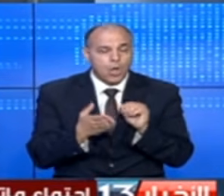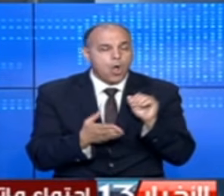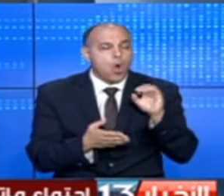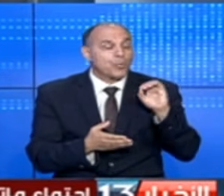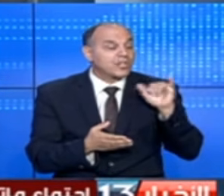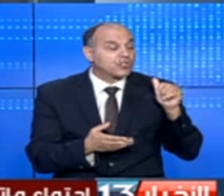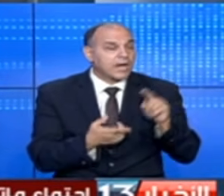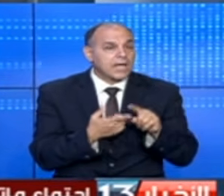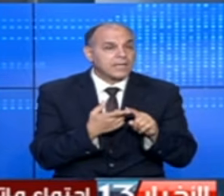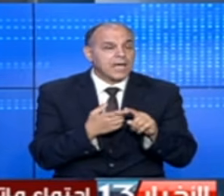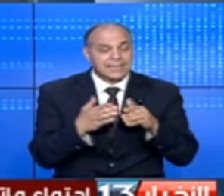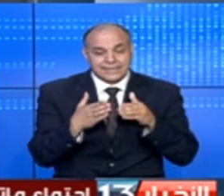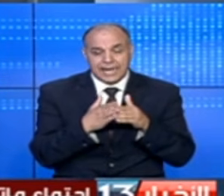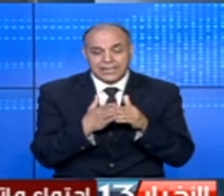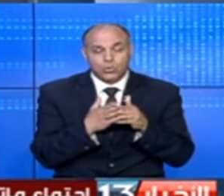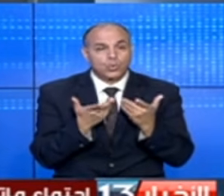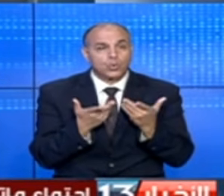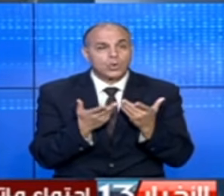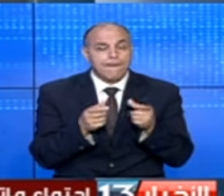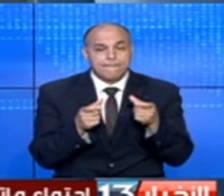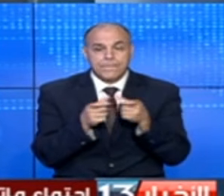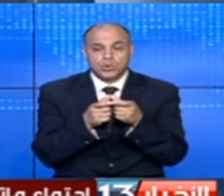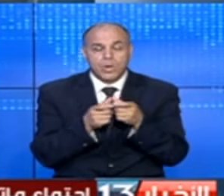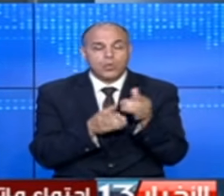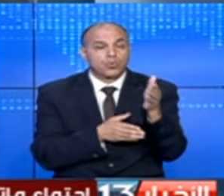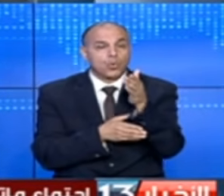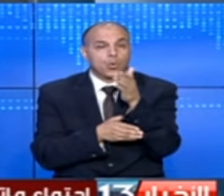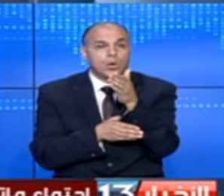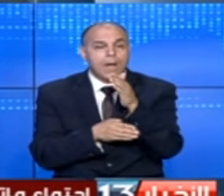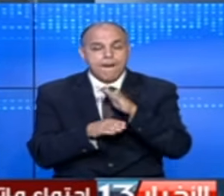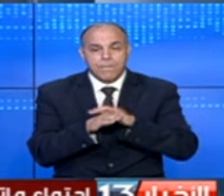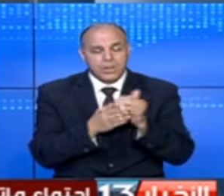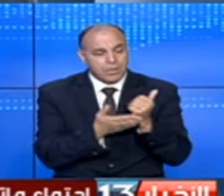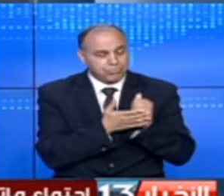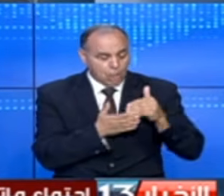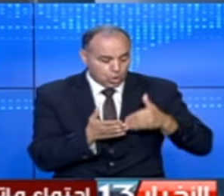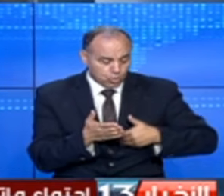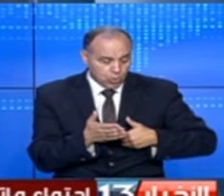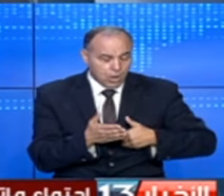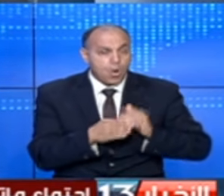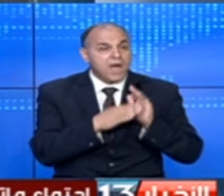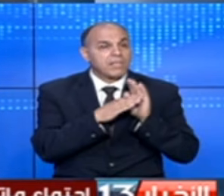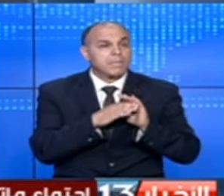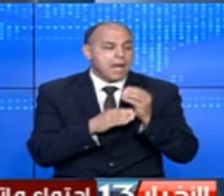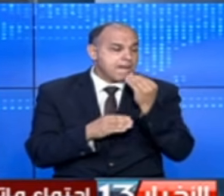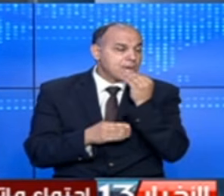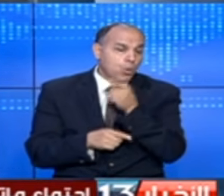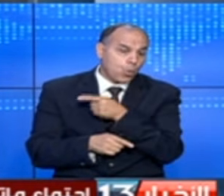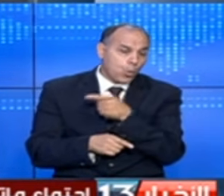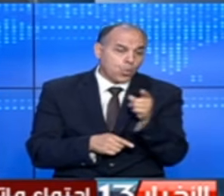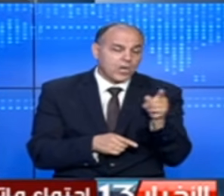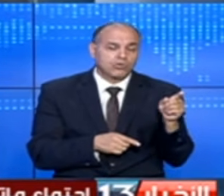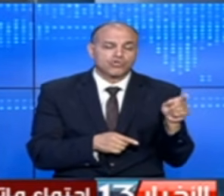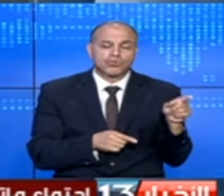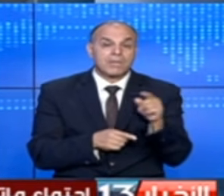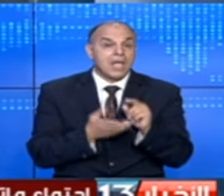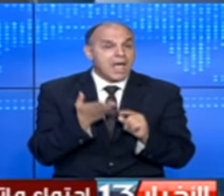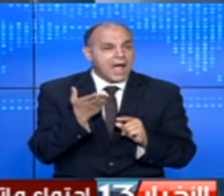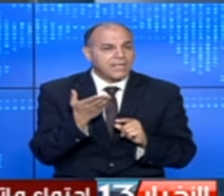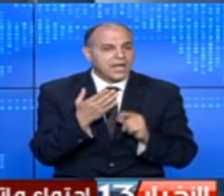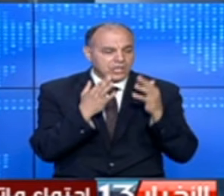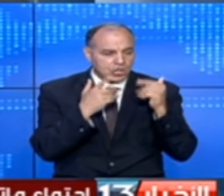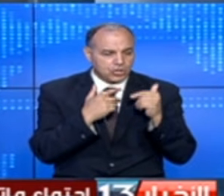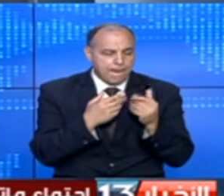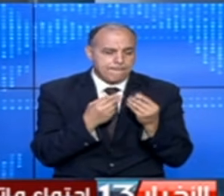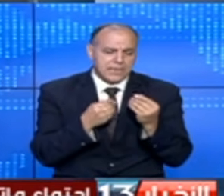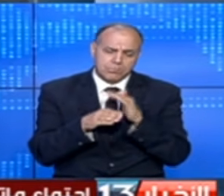الجرندي التحديات التي تواجه المجموعة الدولية في القضاء على الجوع وضمان الأمن الغذائي للجميع نتيجة